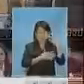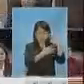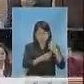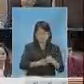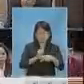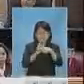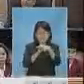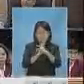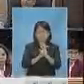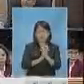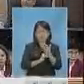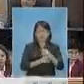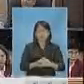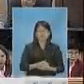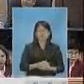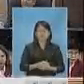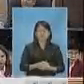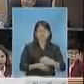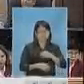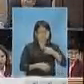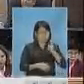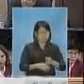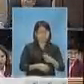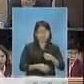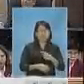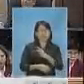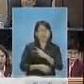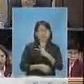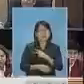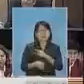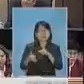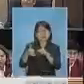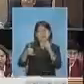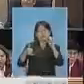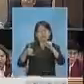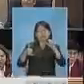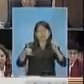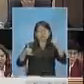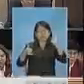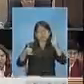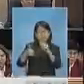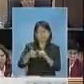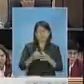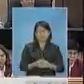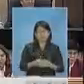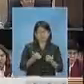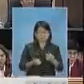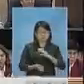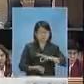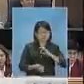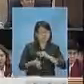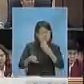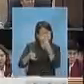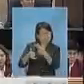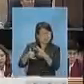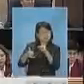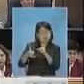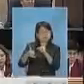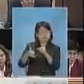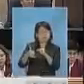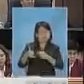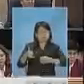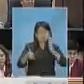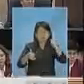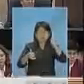จังหวัดพิษณุโลกจริงๆแล้วผมก็เกรงใจผู้อภิปรายท่านประธานฮะแต่ผมมีความรู้สึกว่าขณะนี้ท่านผู้อภิปรายกำลัง